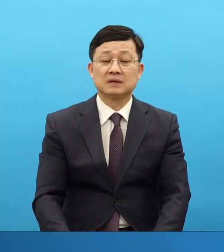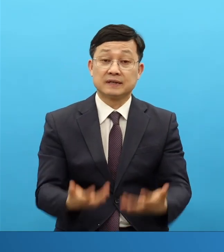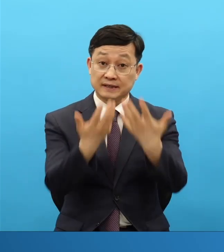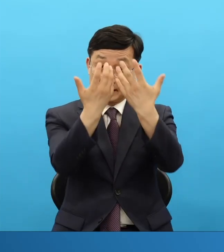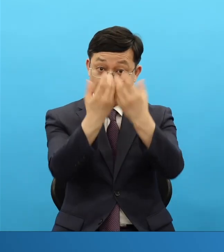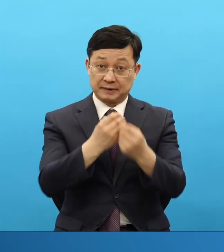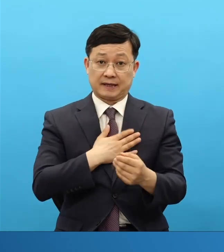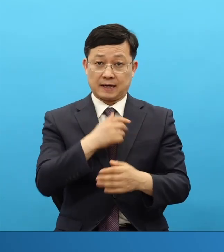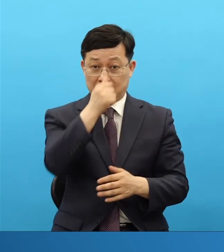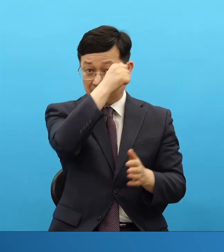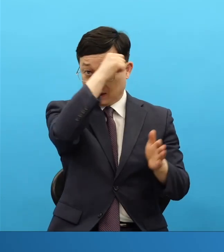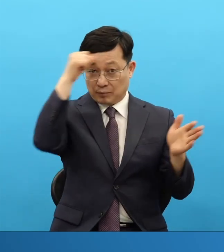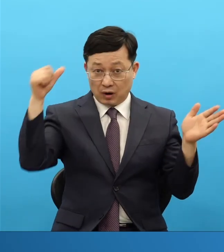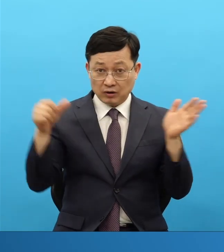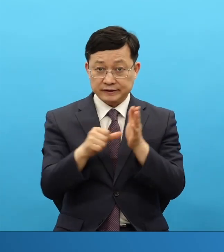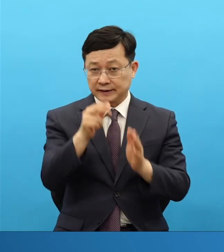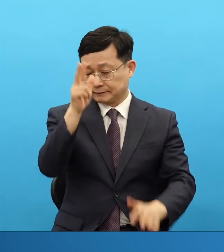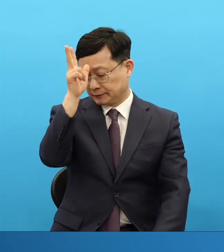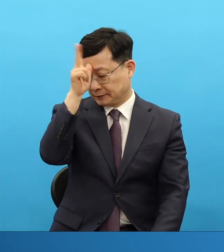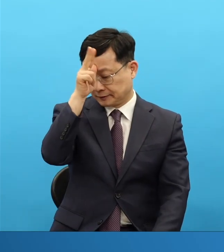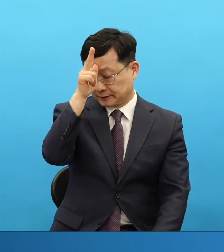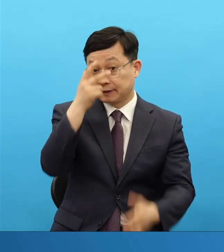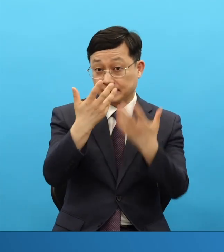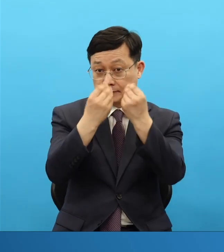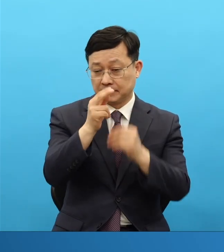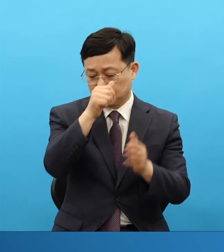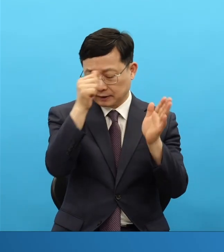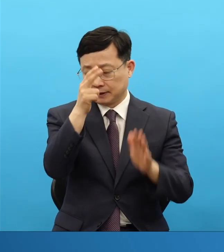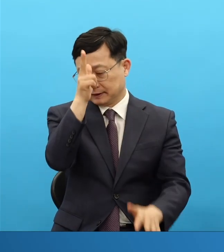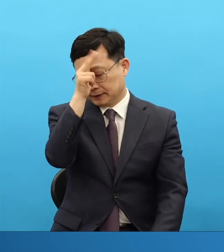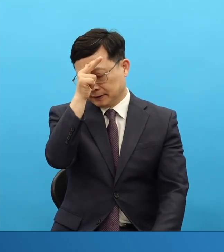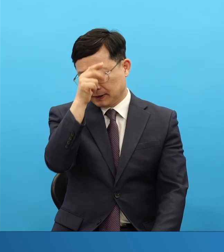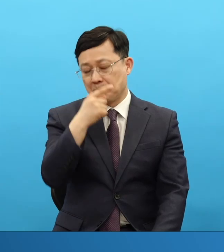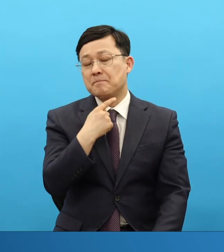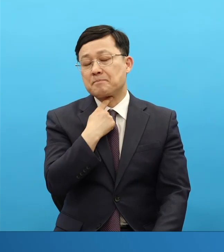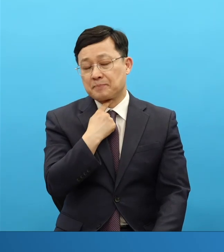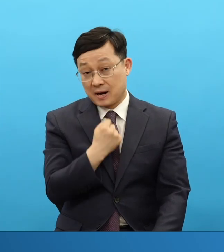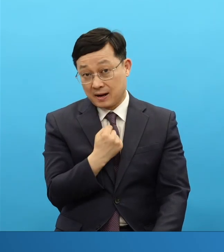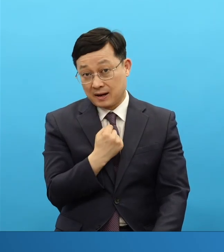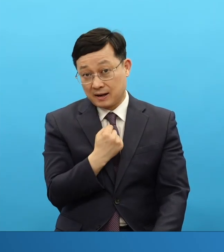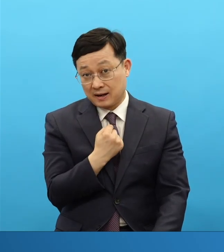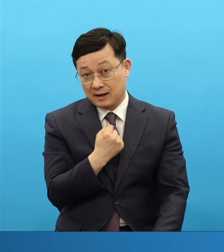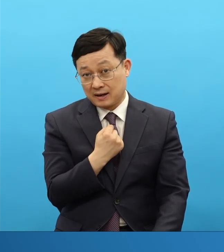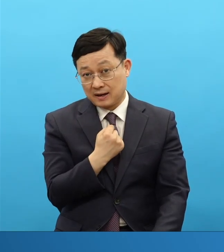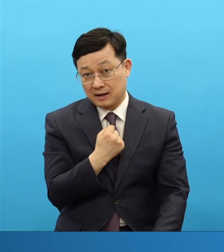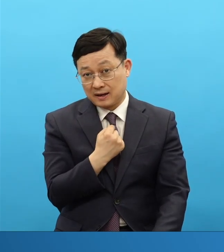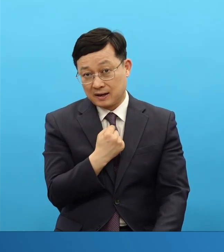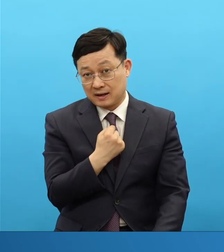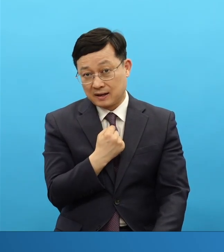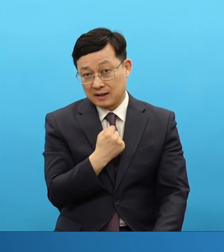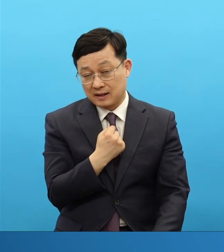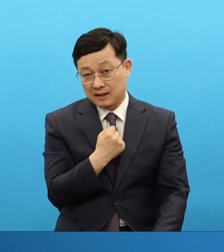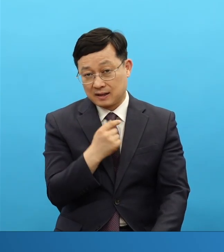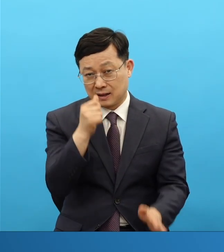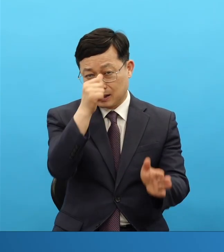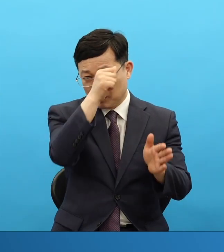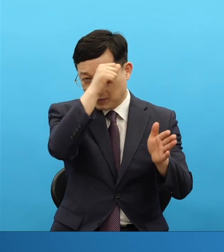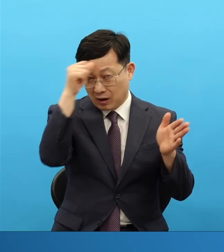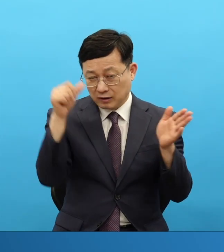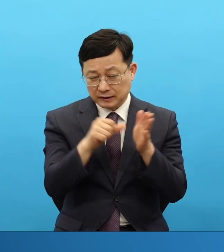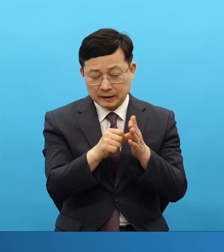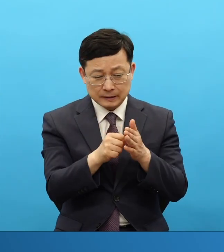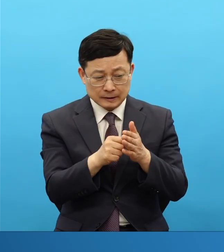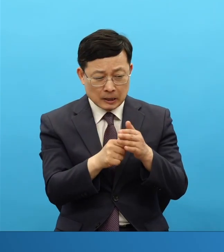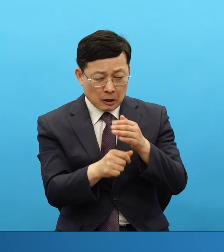했다. Let's say that you were a policeman your whole life. 어떻게 됩니까? What's going to happen? 평생 도둑놈만 잡아라 했거든요.